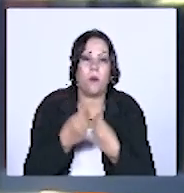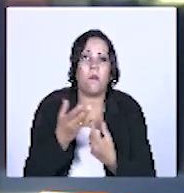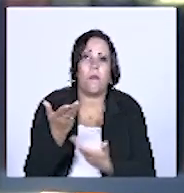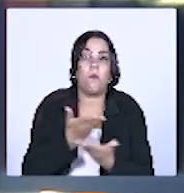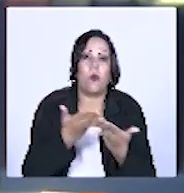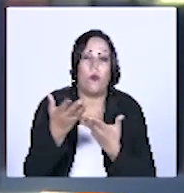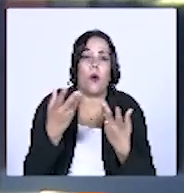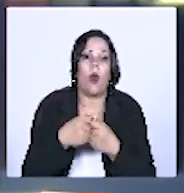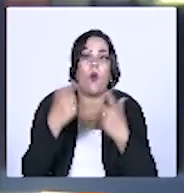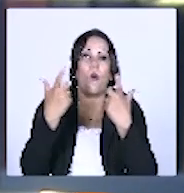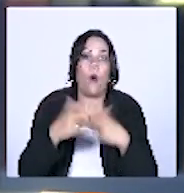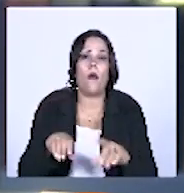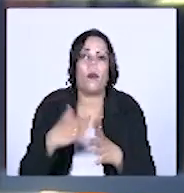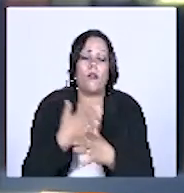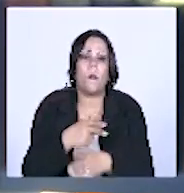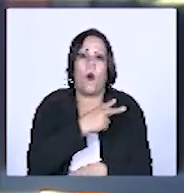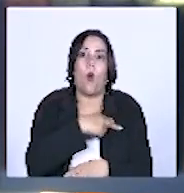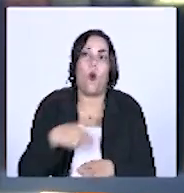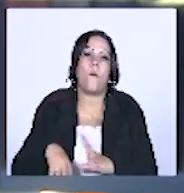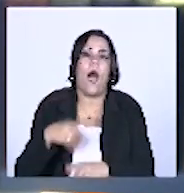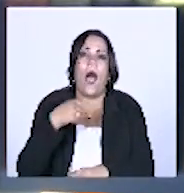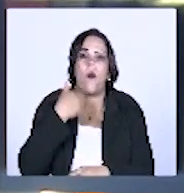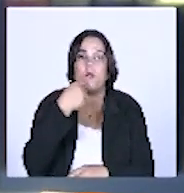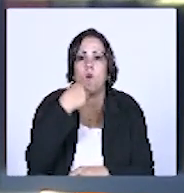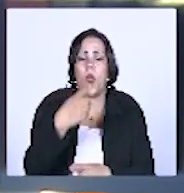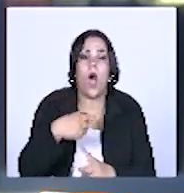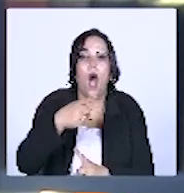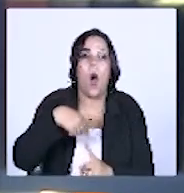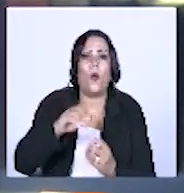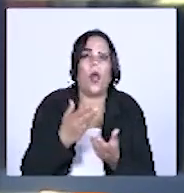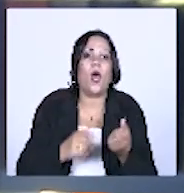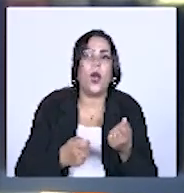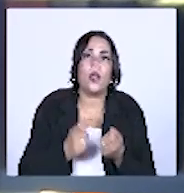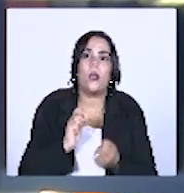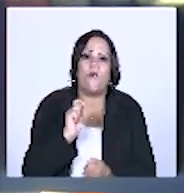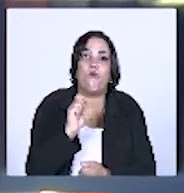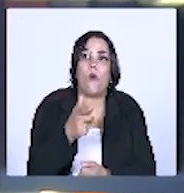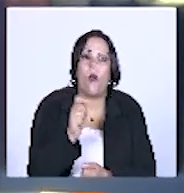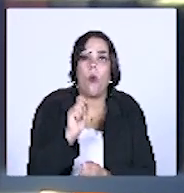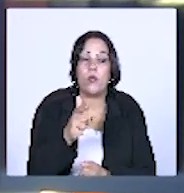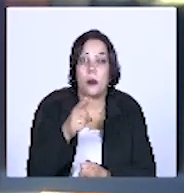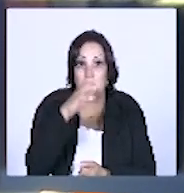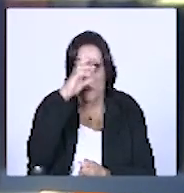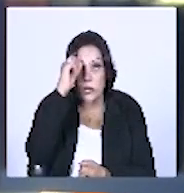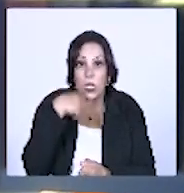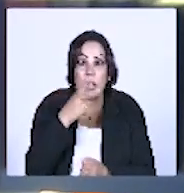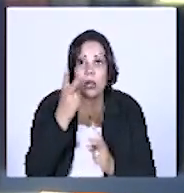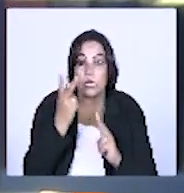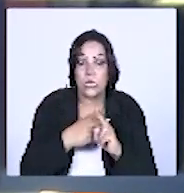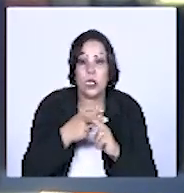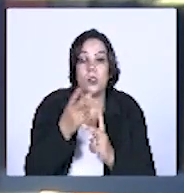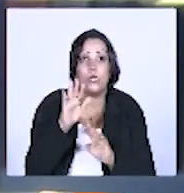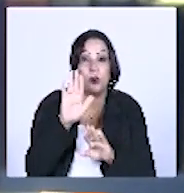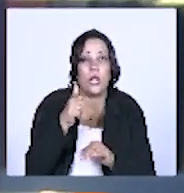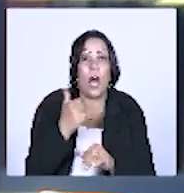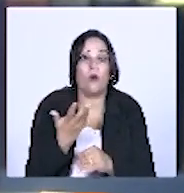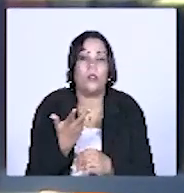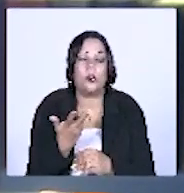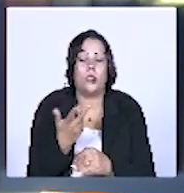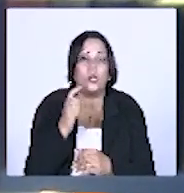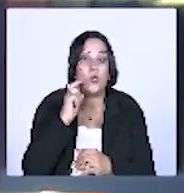الوطني بناء على طلب من الحكومه حول الدعم النقدي يعني بدل ما الناس تحصل على سلعه